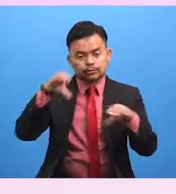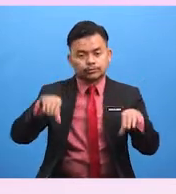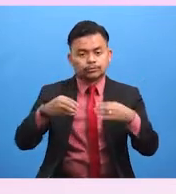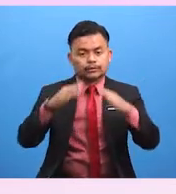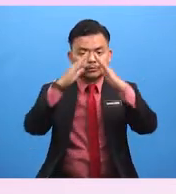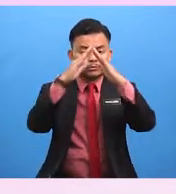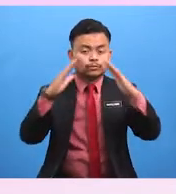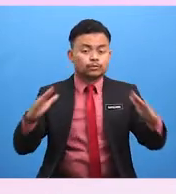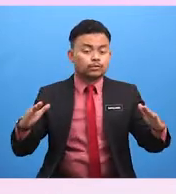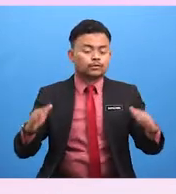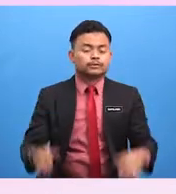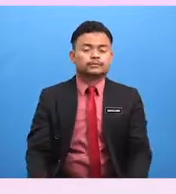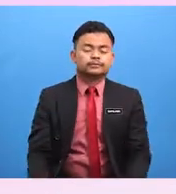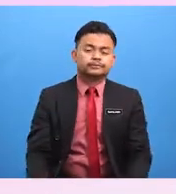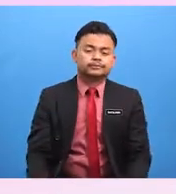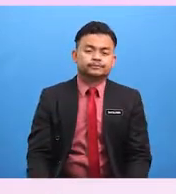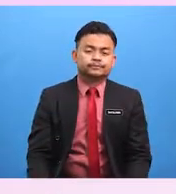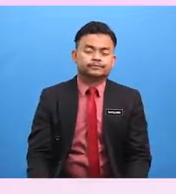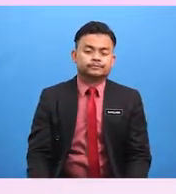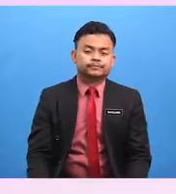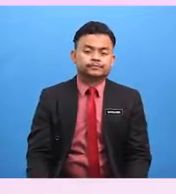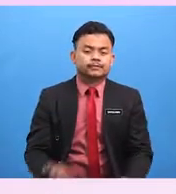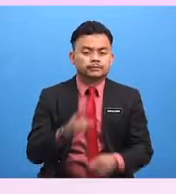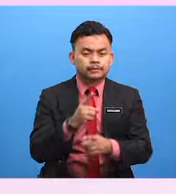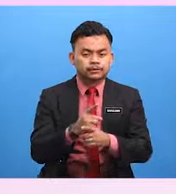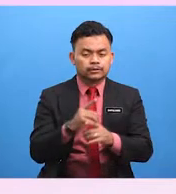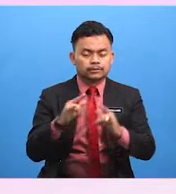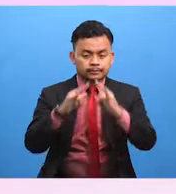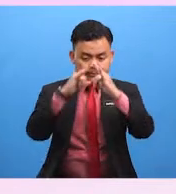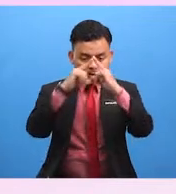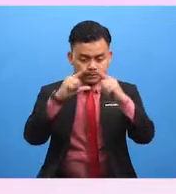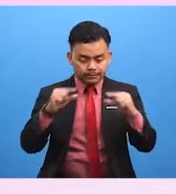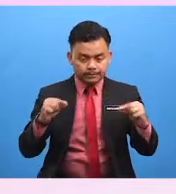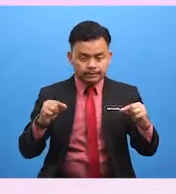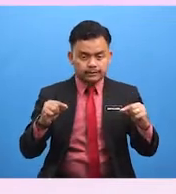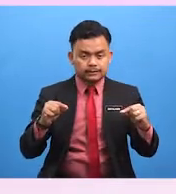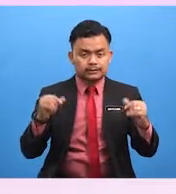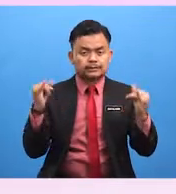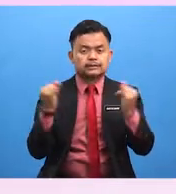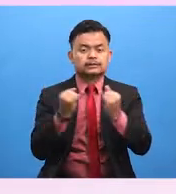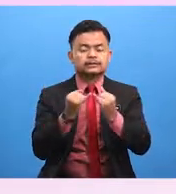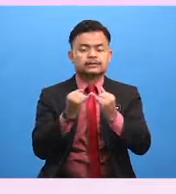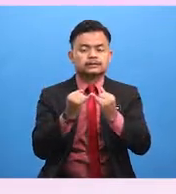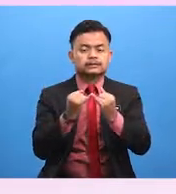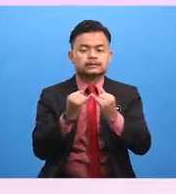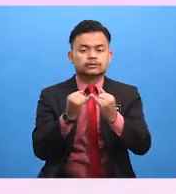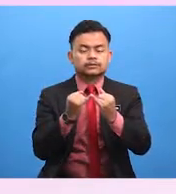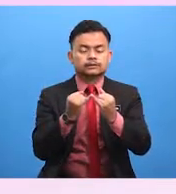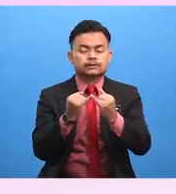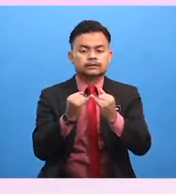rumah? Ya, prisma lebih sesuai digunakan sebagai bumbung